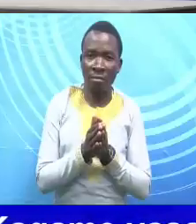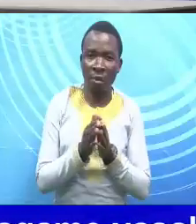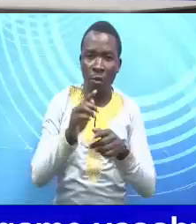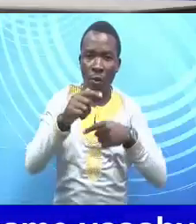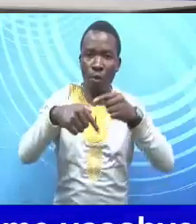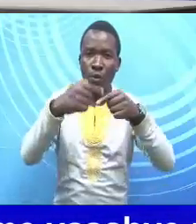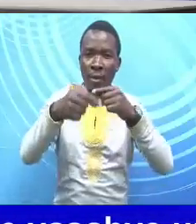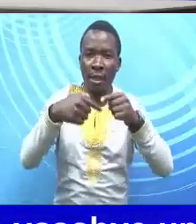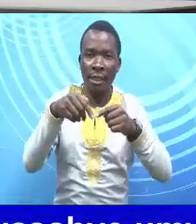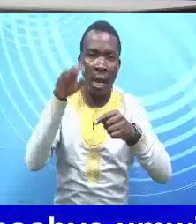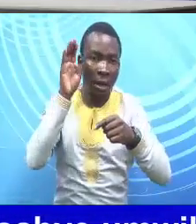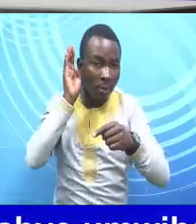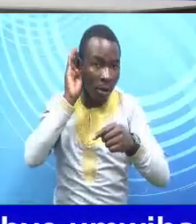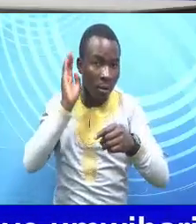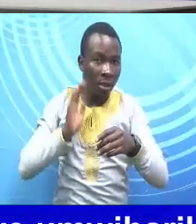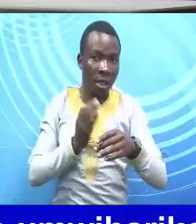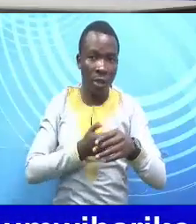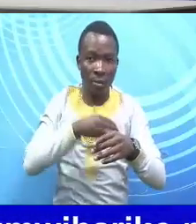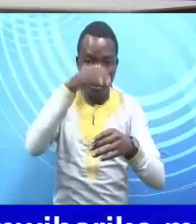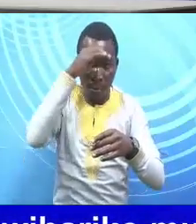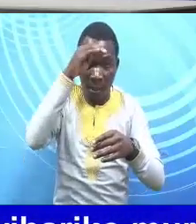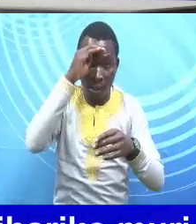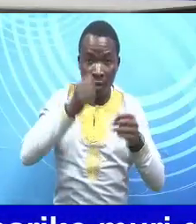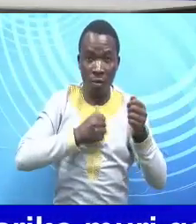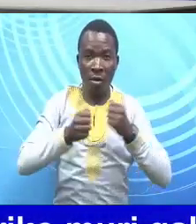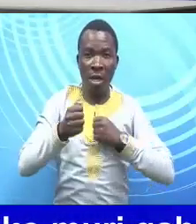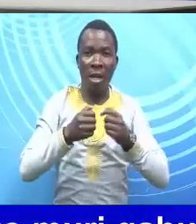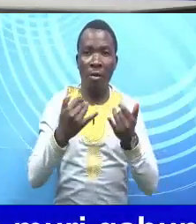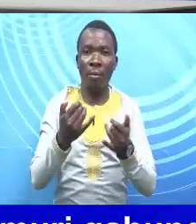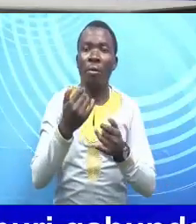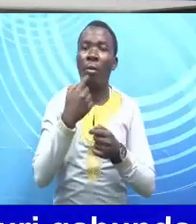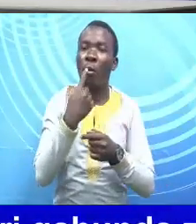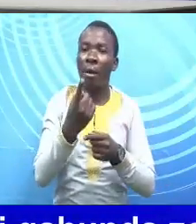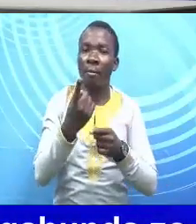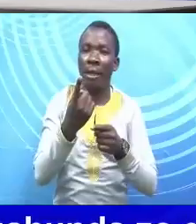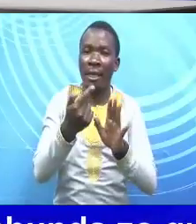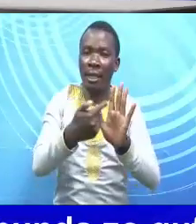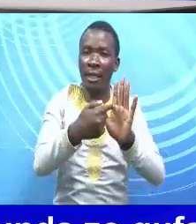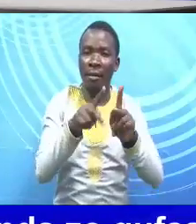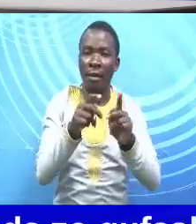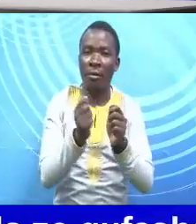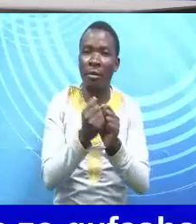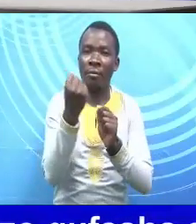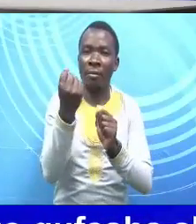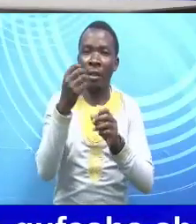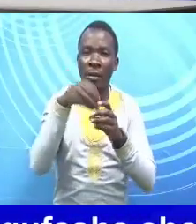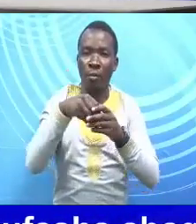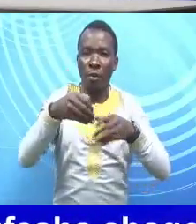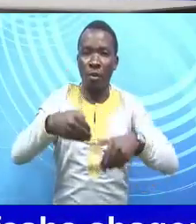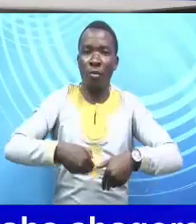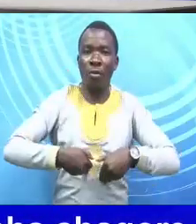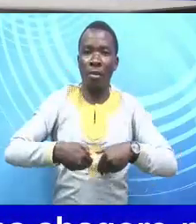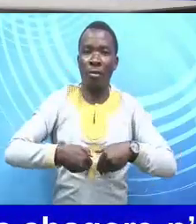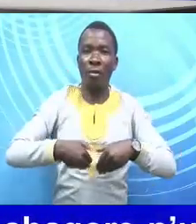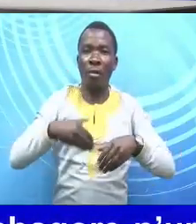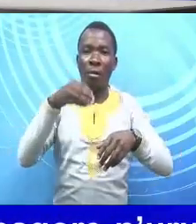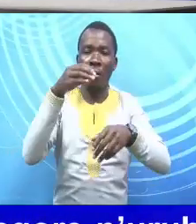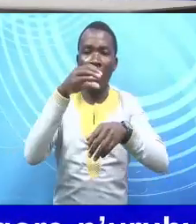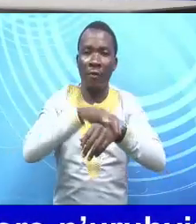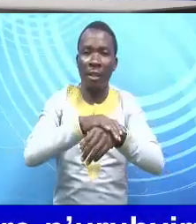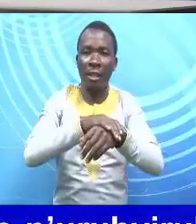komeza namakuru yacu polisi y'u Rwanda kuri uyu munsi wo kuwa mbere kaberekanya abantu 15 biganje mu rubyiruko bakaba bafatiwe mu